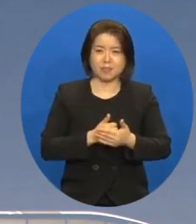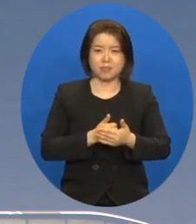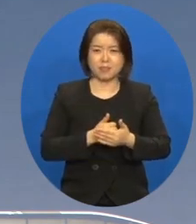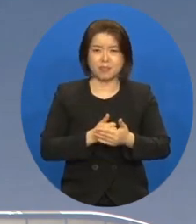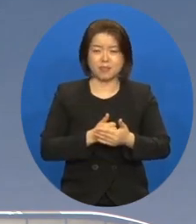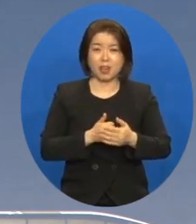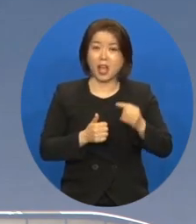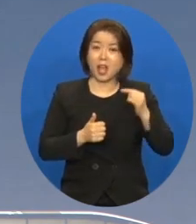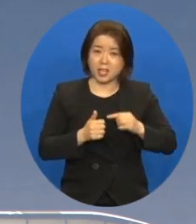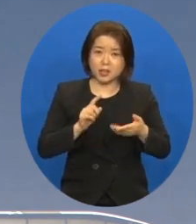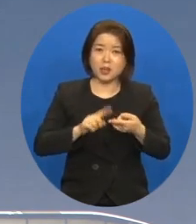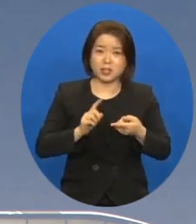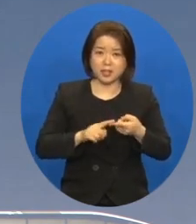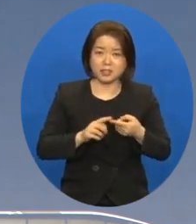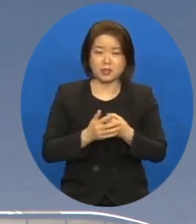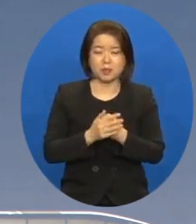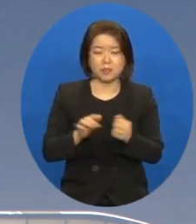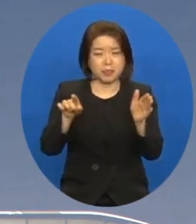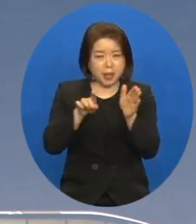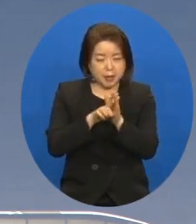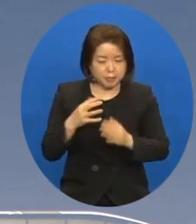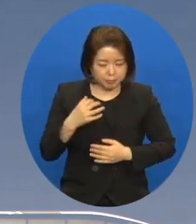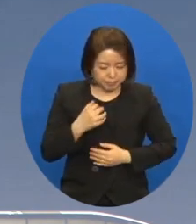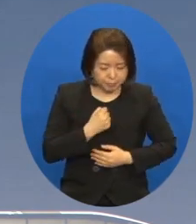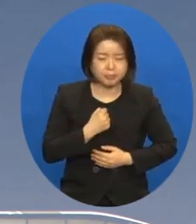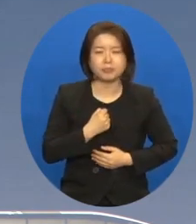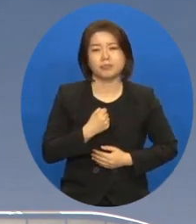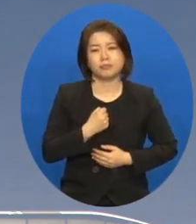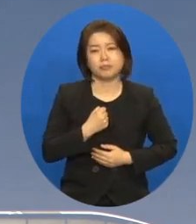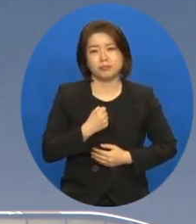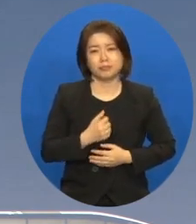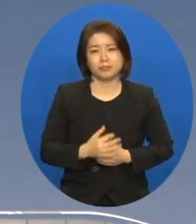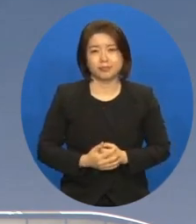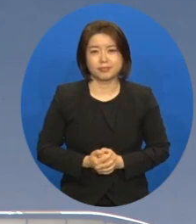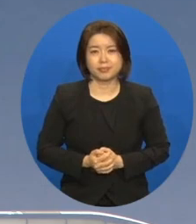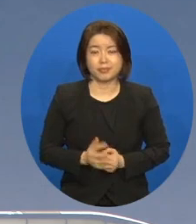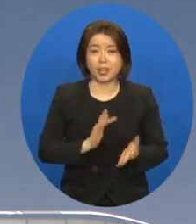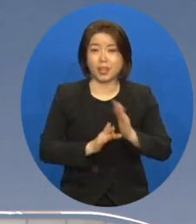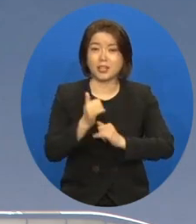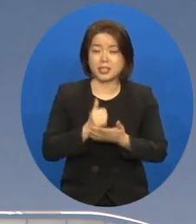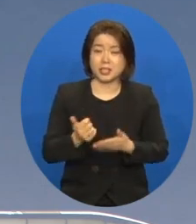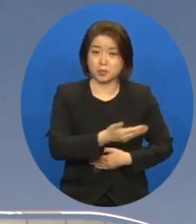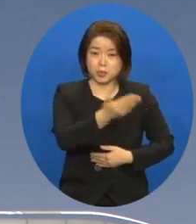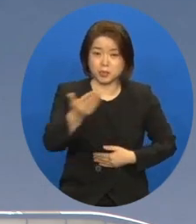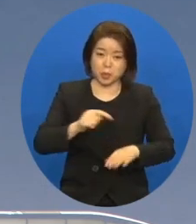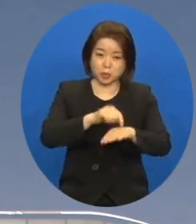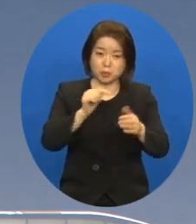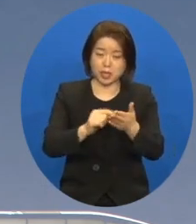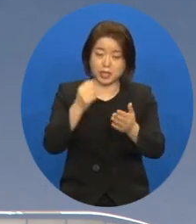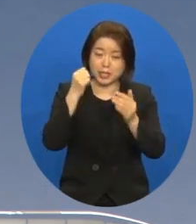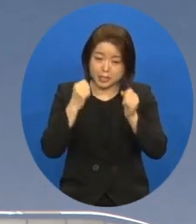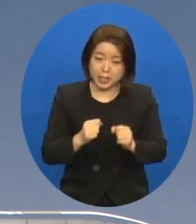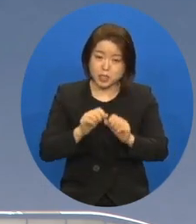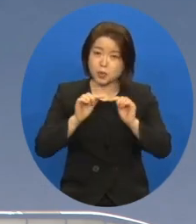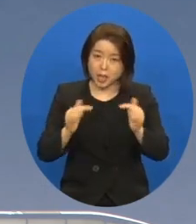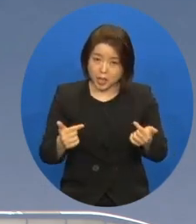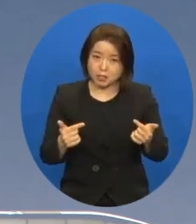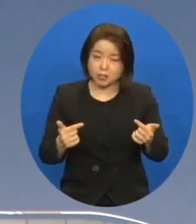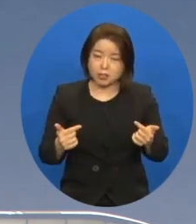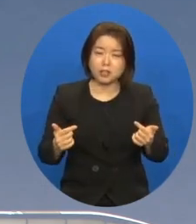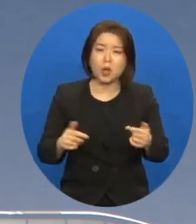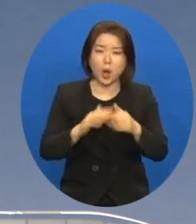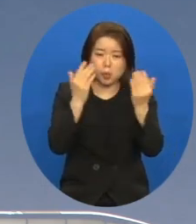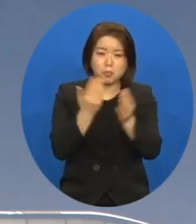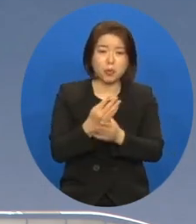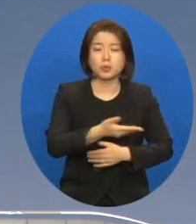그 사실을 믿음으로 취하는 거예요. 예수님이 여러분 안에 계시고 안 계시고는 전적으로